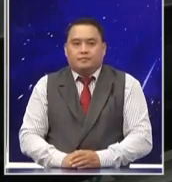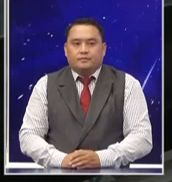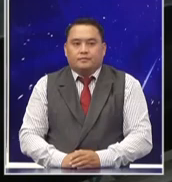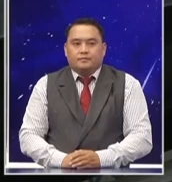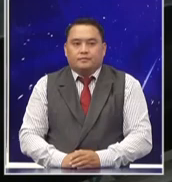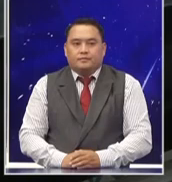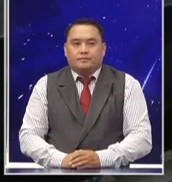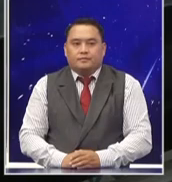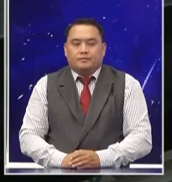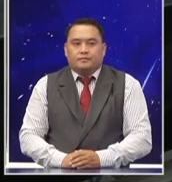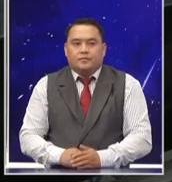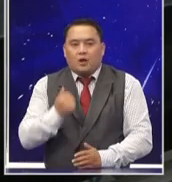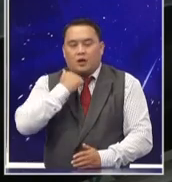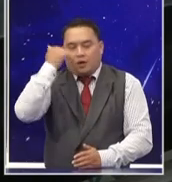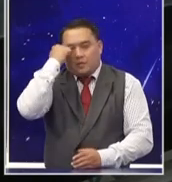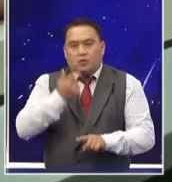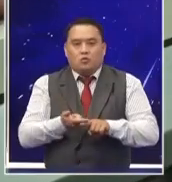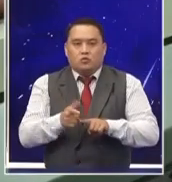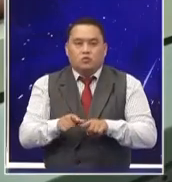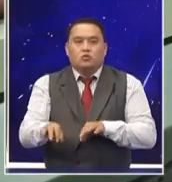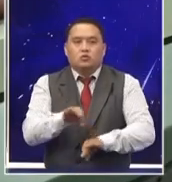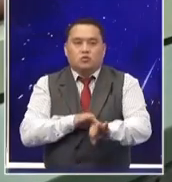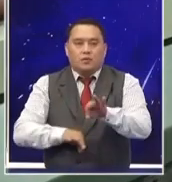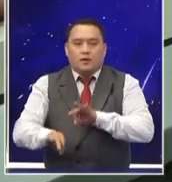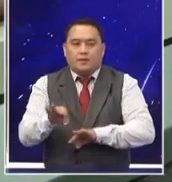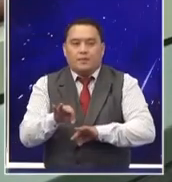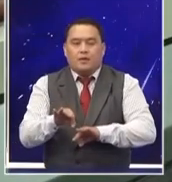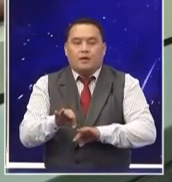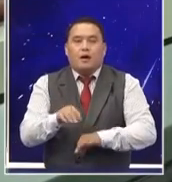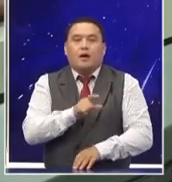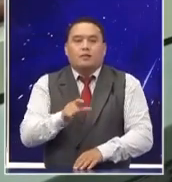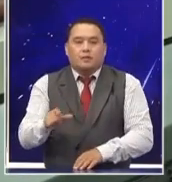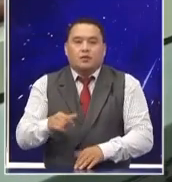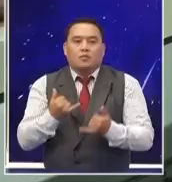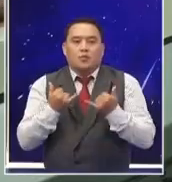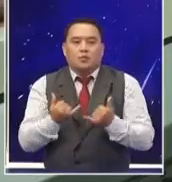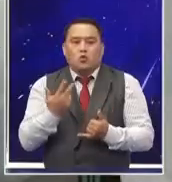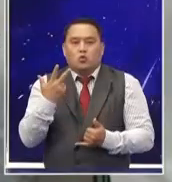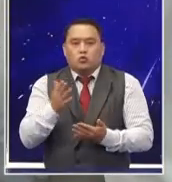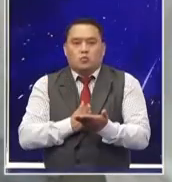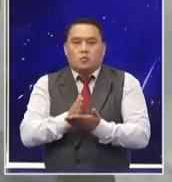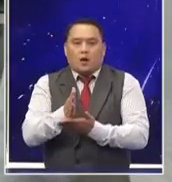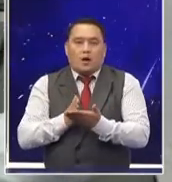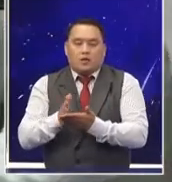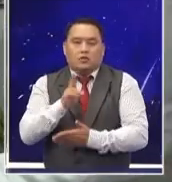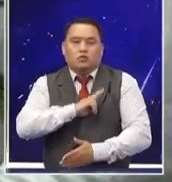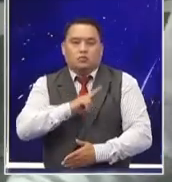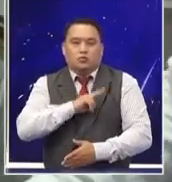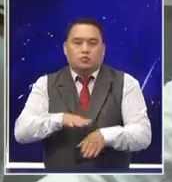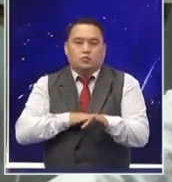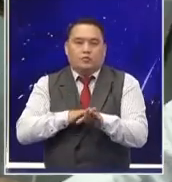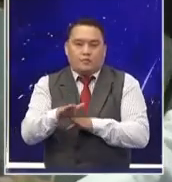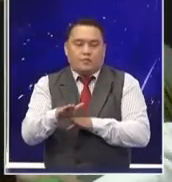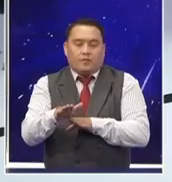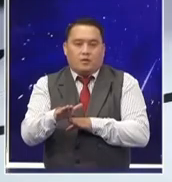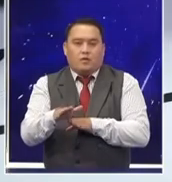Атамекенге рахмет осы жобаға. Әсі әлгері жүрген етітірі азамат бүгінде үш бағытта өз жұмысын жүргізіп отыр.